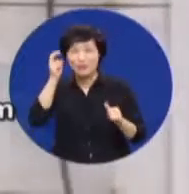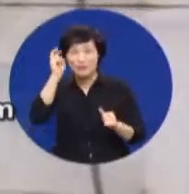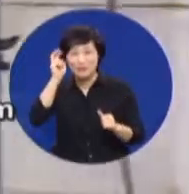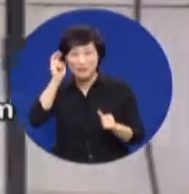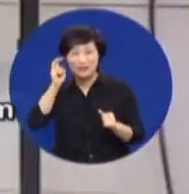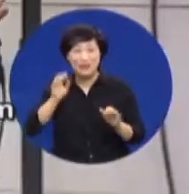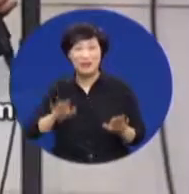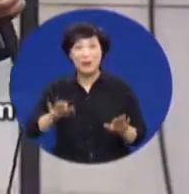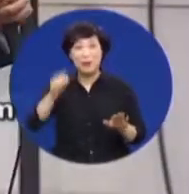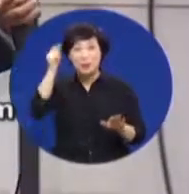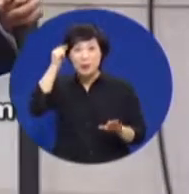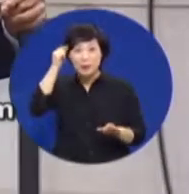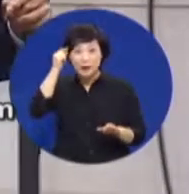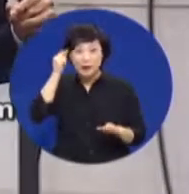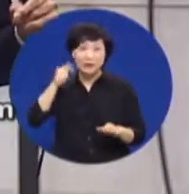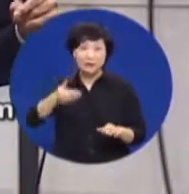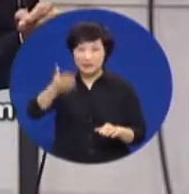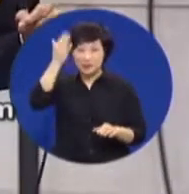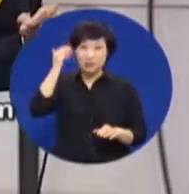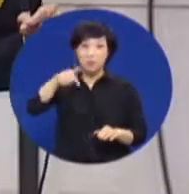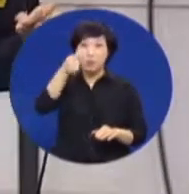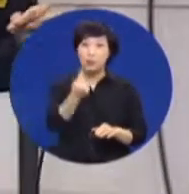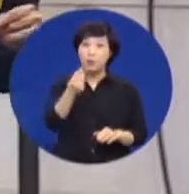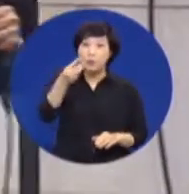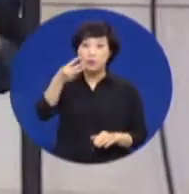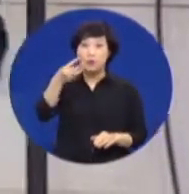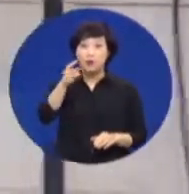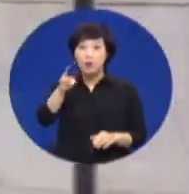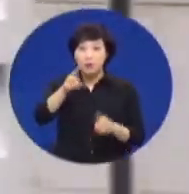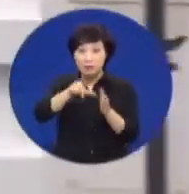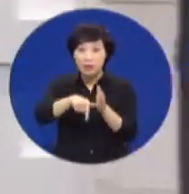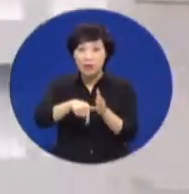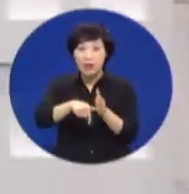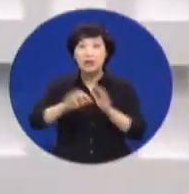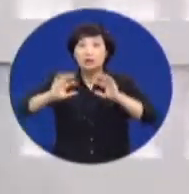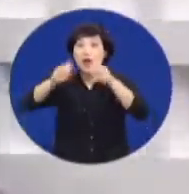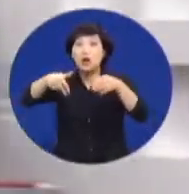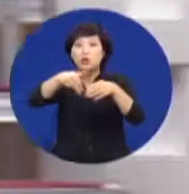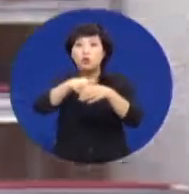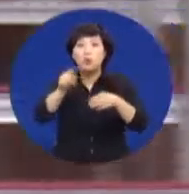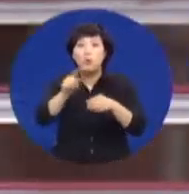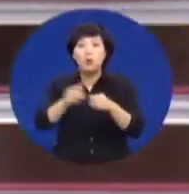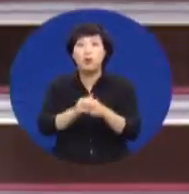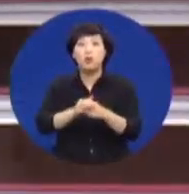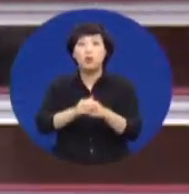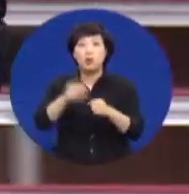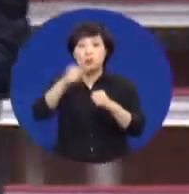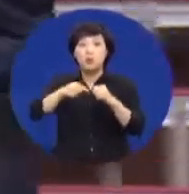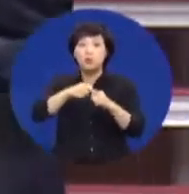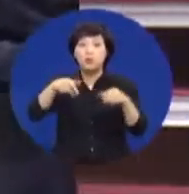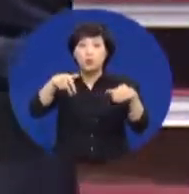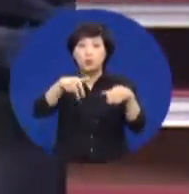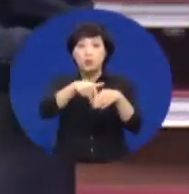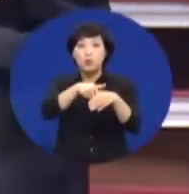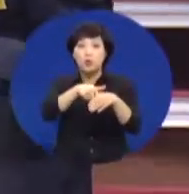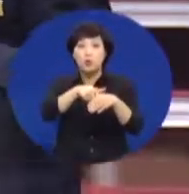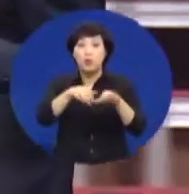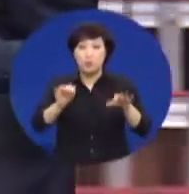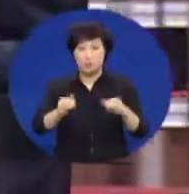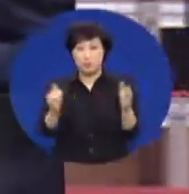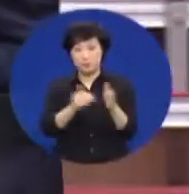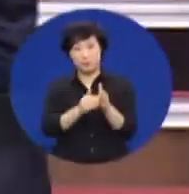왜? 그때 고려시대에 국교가 불교였으니까. 내가 만약에 이조시대에